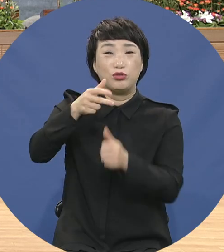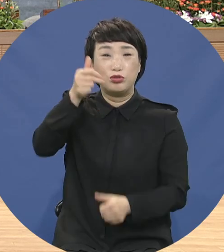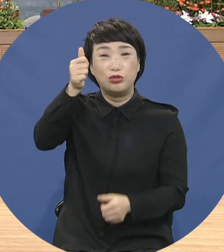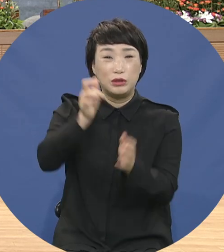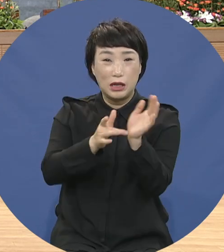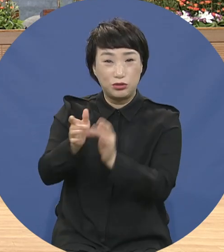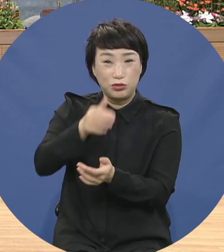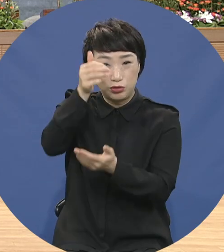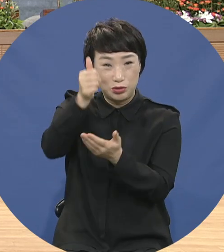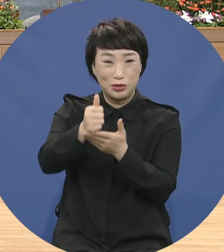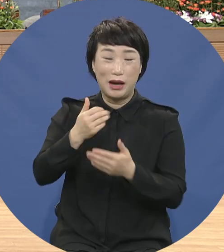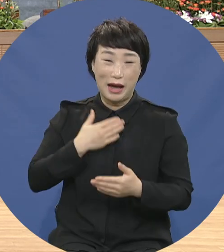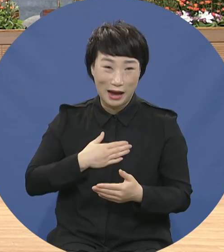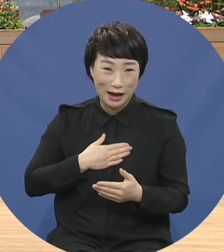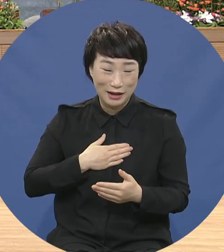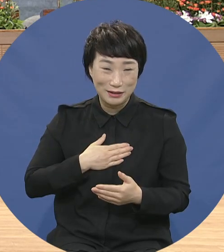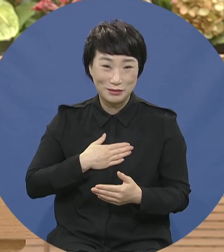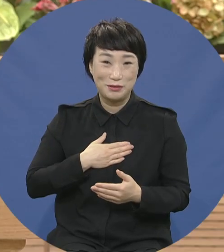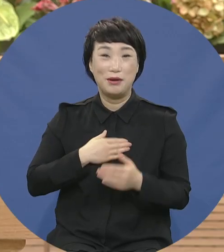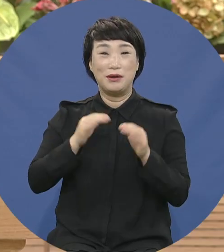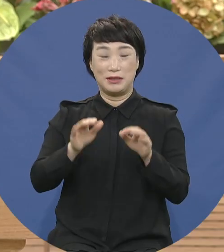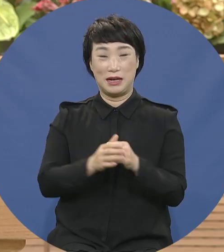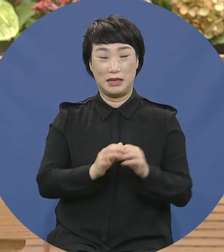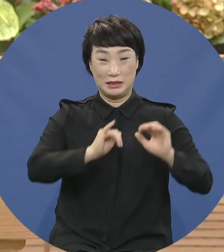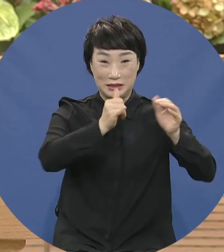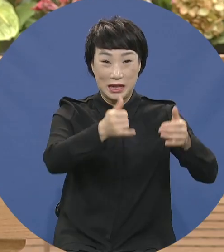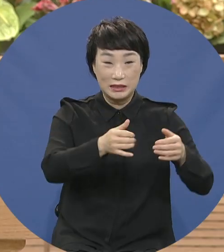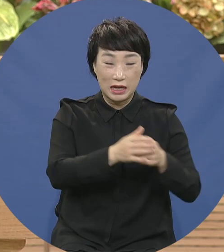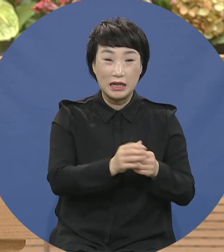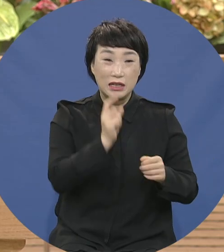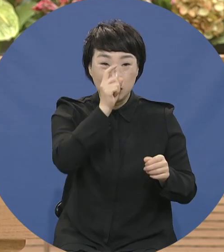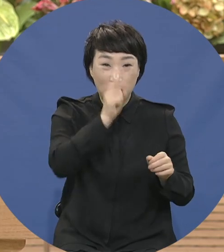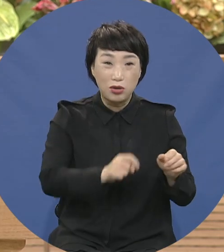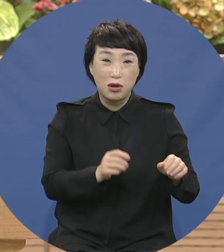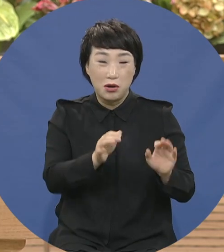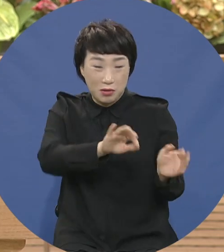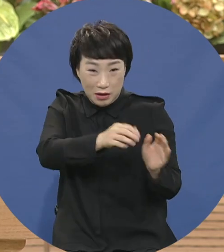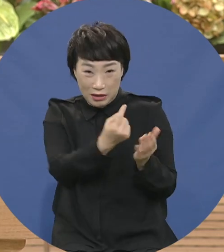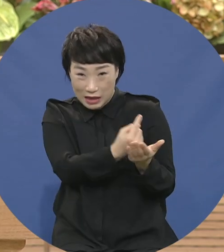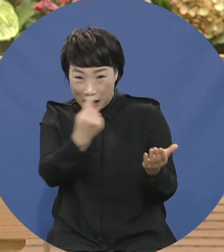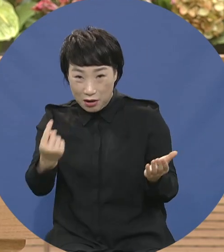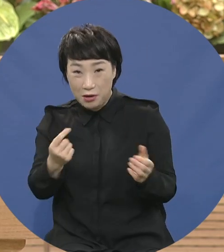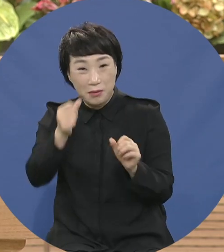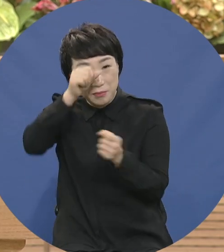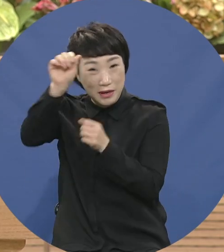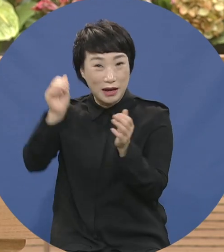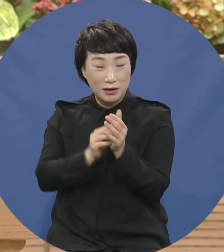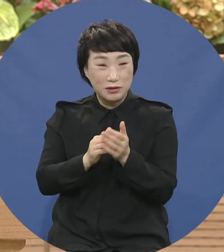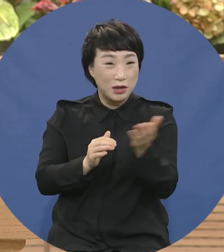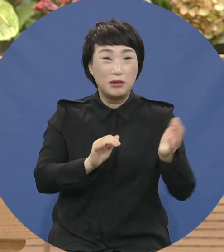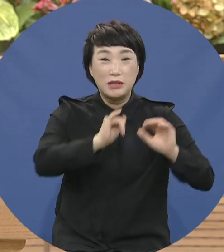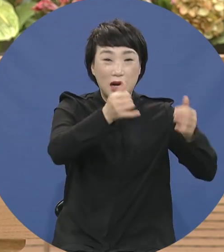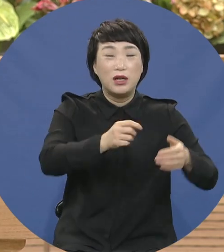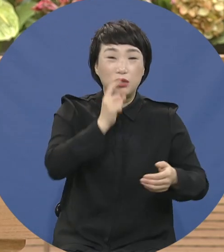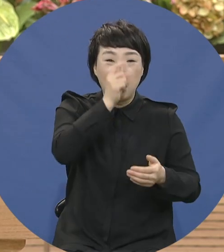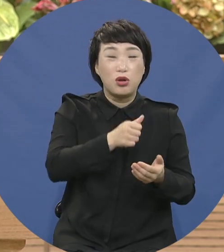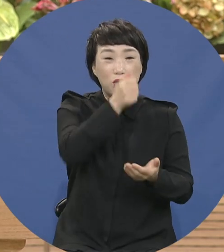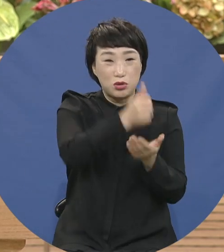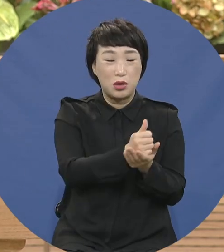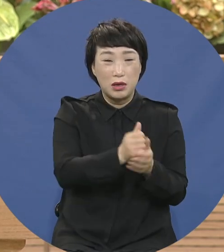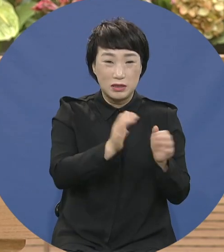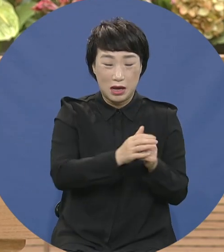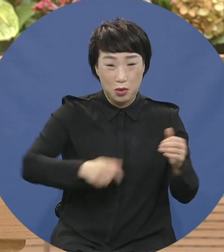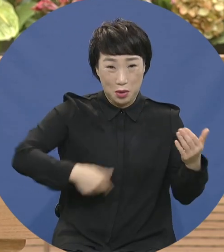예수 그리스도를 알므로 세상의 더러움을 피한 후에, 세상의 더러운 죄를